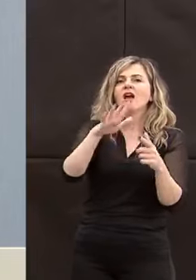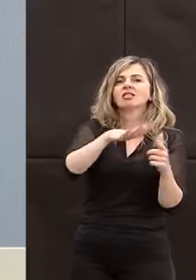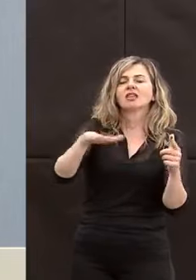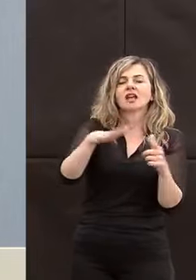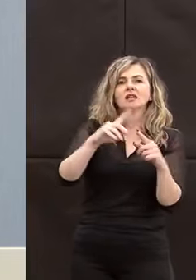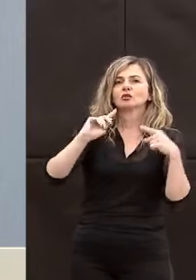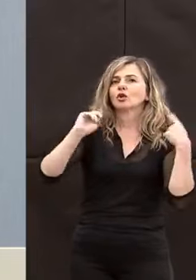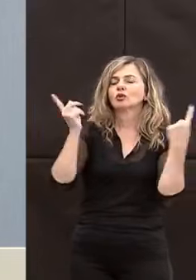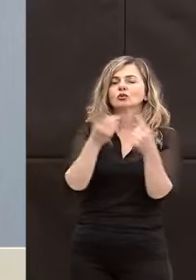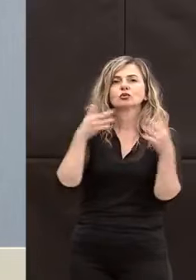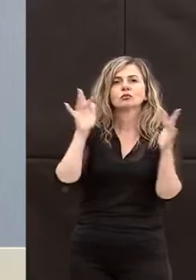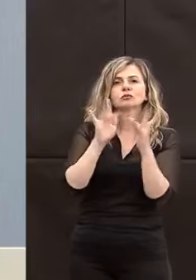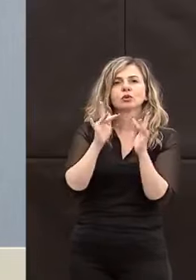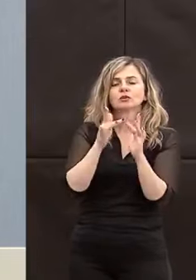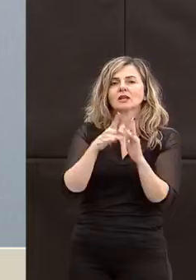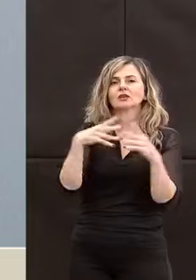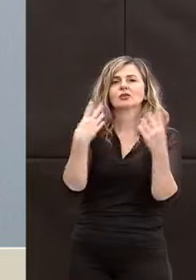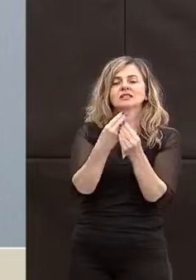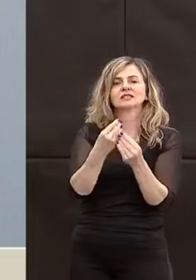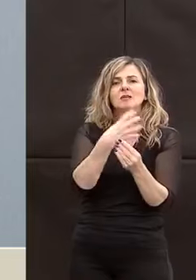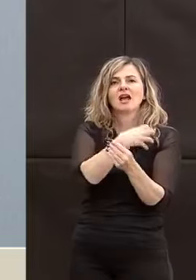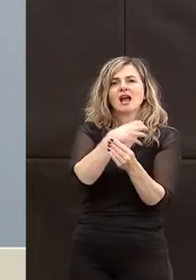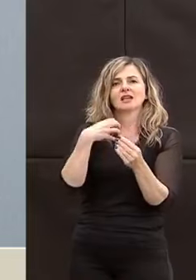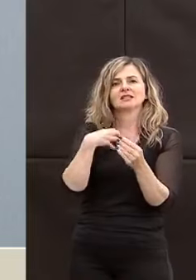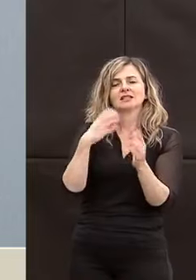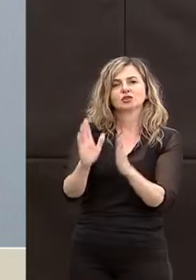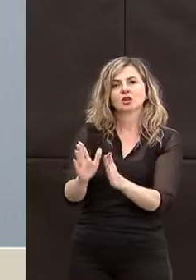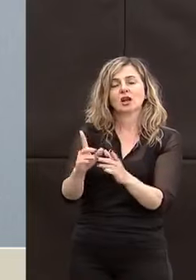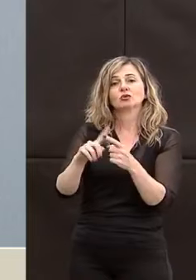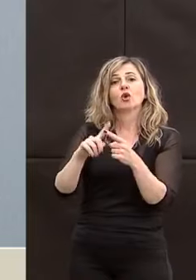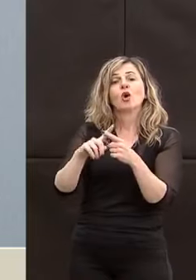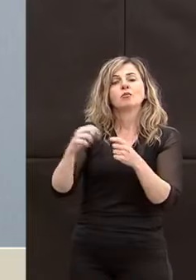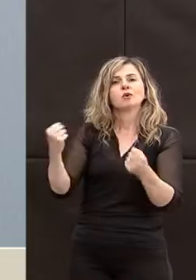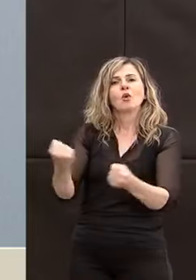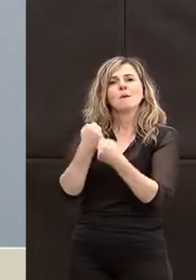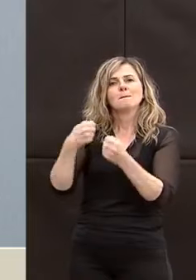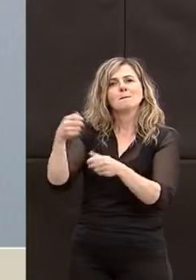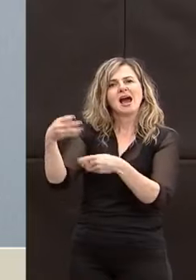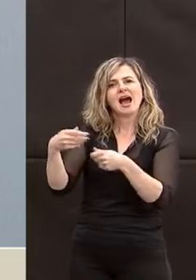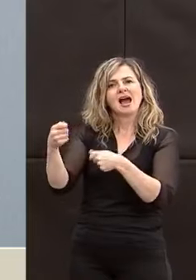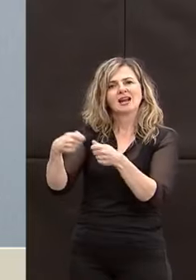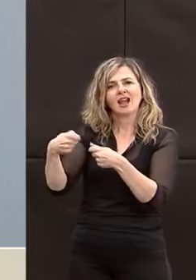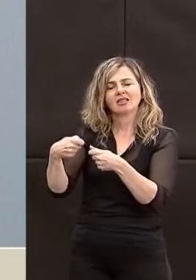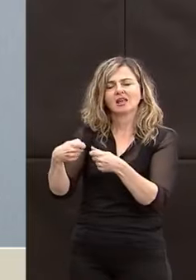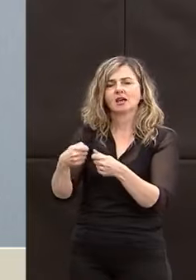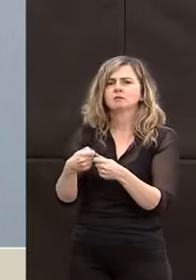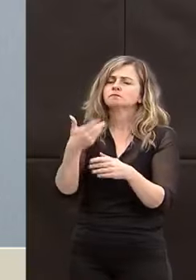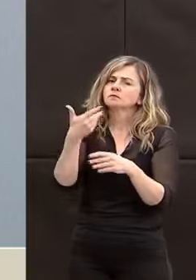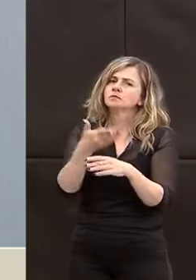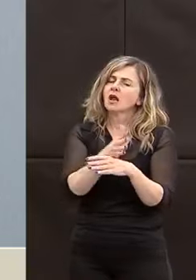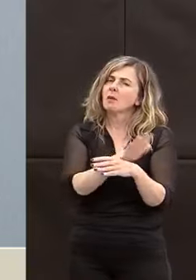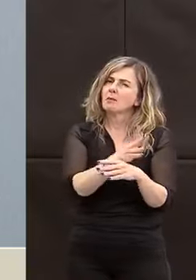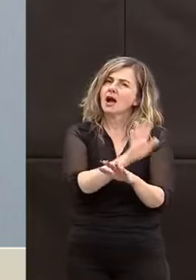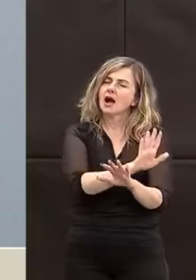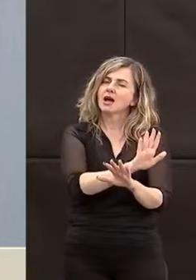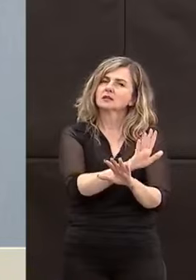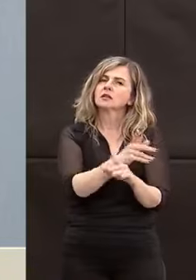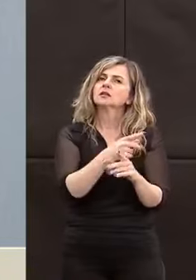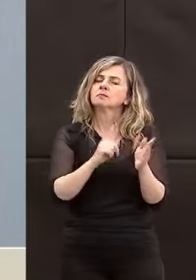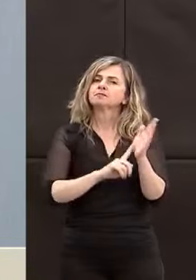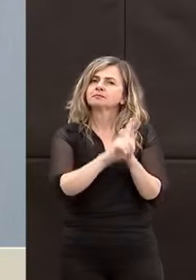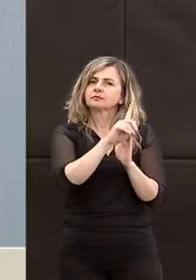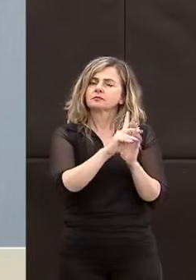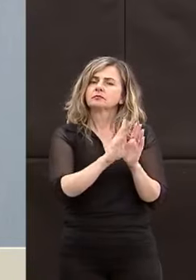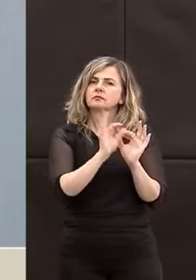insieme all'assessorato e alla marketing dall'altra parte abbiamo siamo riusciti a far sì